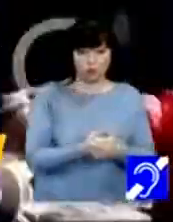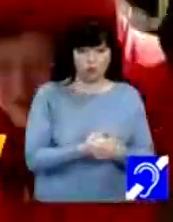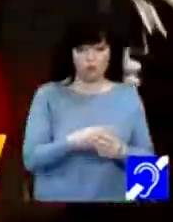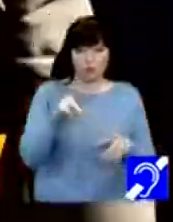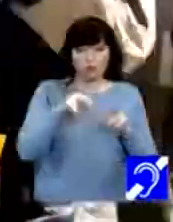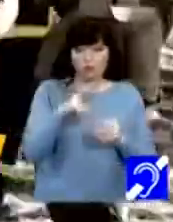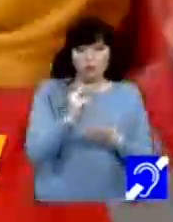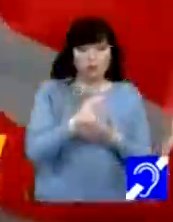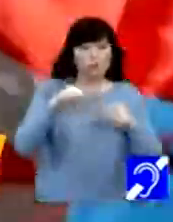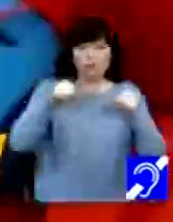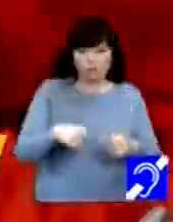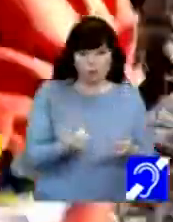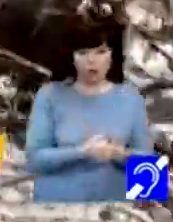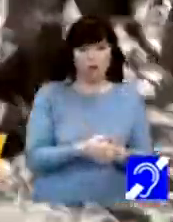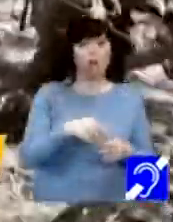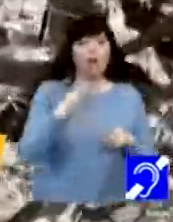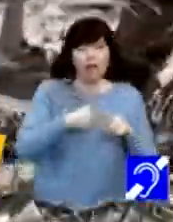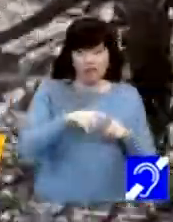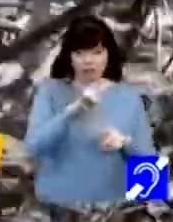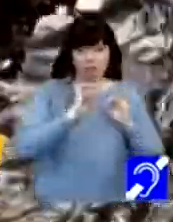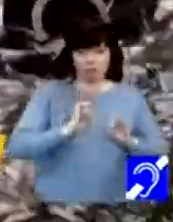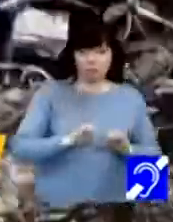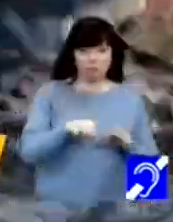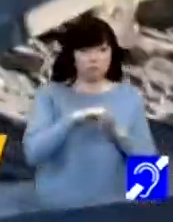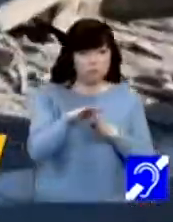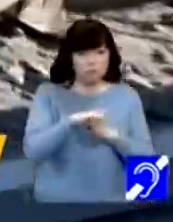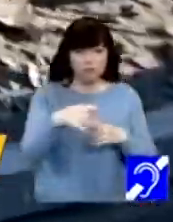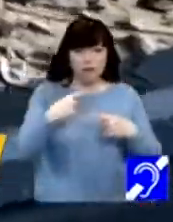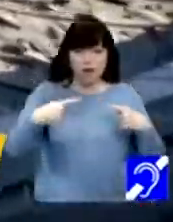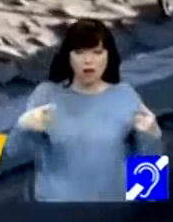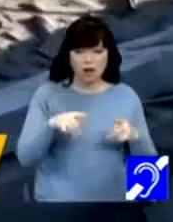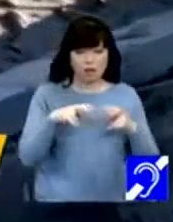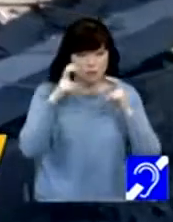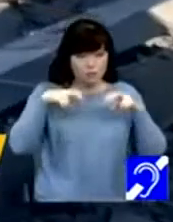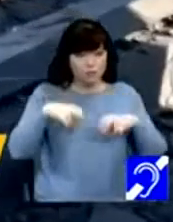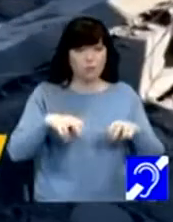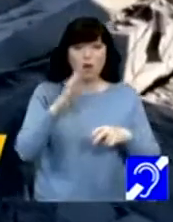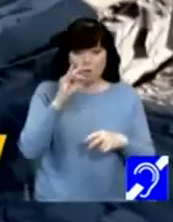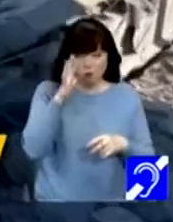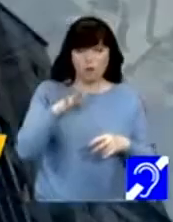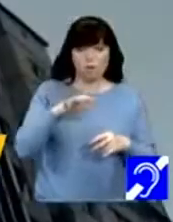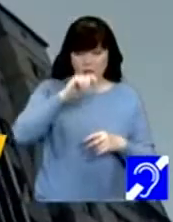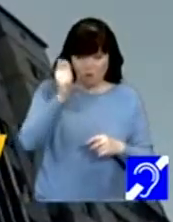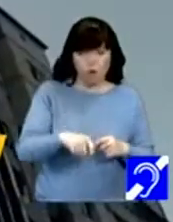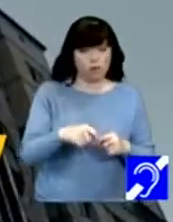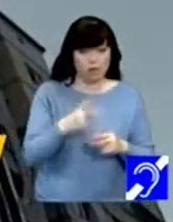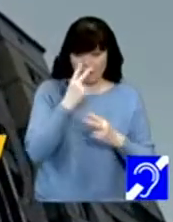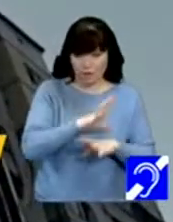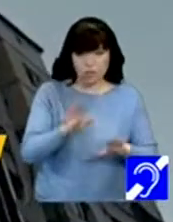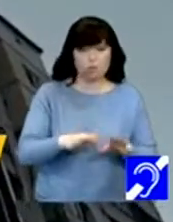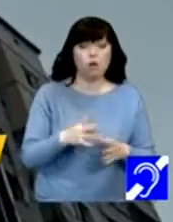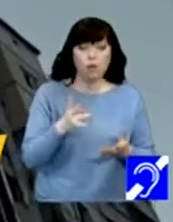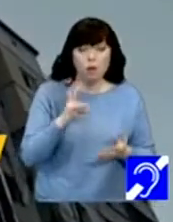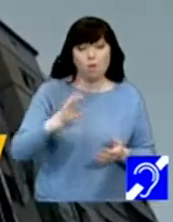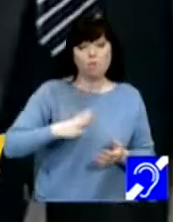Penală Internațională investighează crimele de război comise de un stat împotriva altui stat chiar în timpul conflictului. Fostul procuror șef al